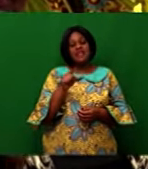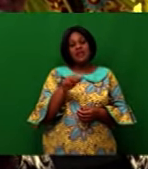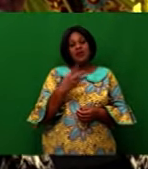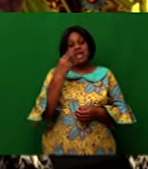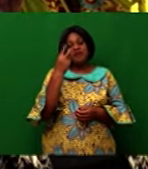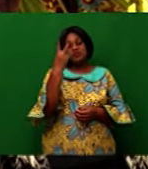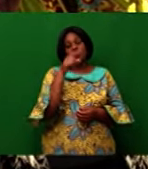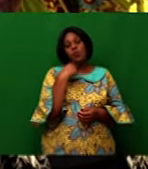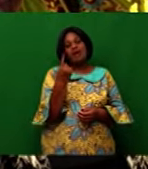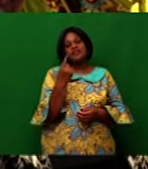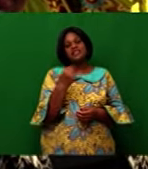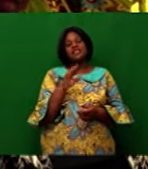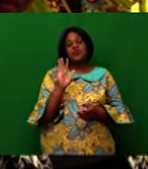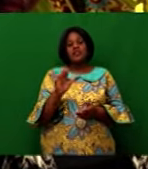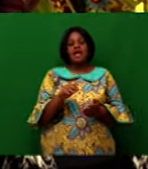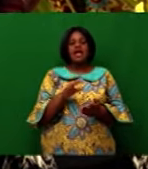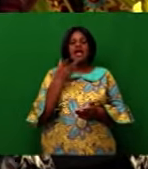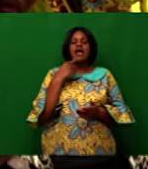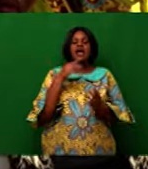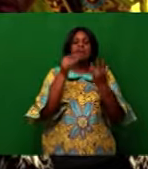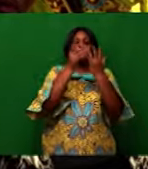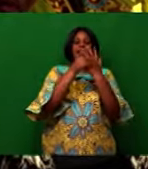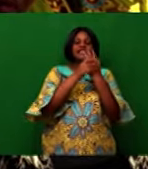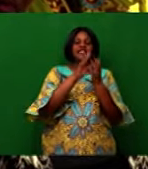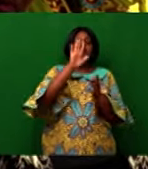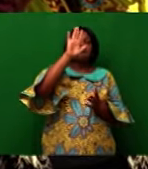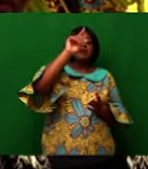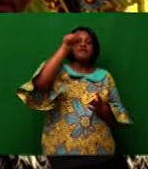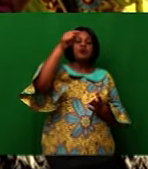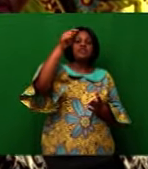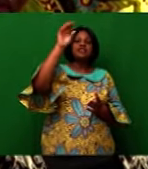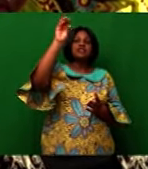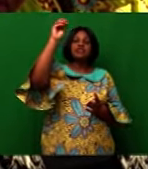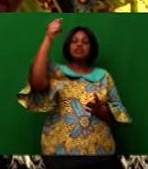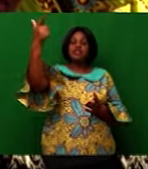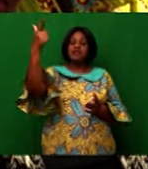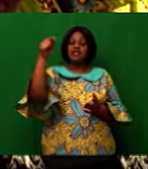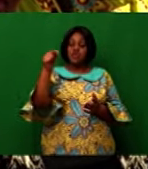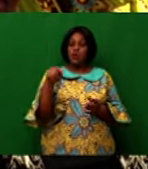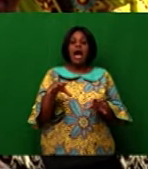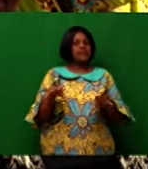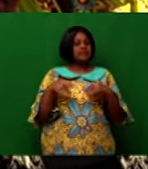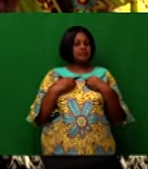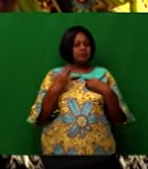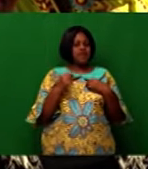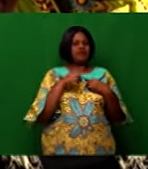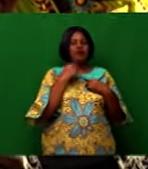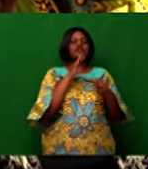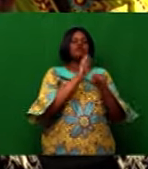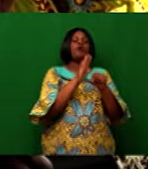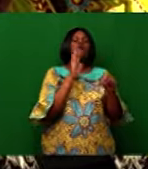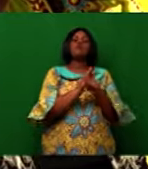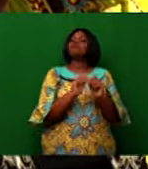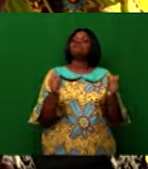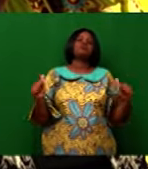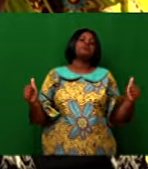pane muchato watinoti 5.07 registered customer law union iyo inobvumidza vakadzi vakawanda saka tinoona